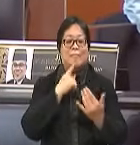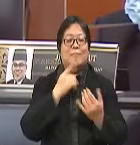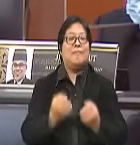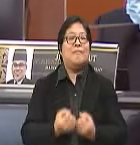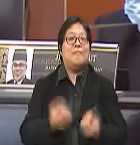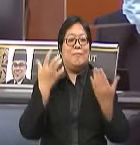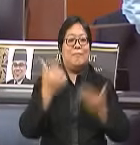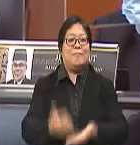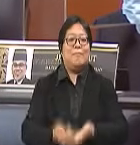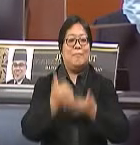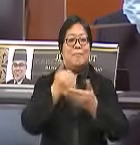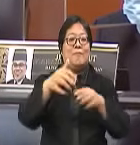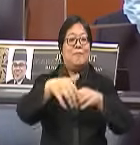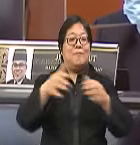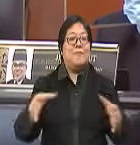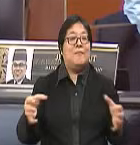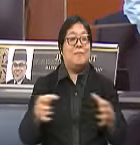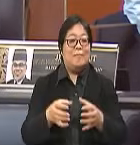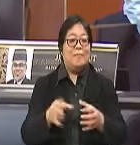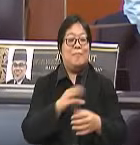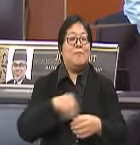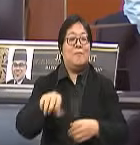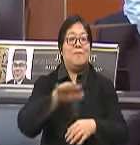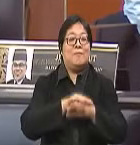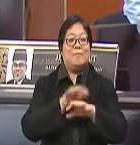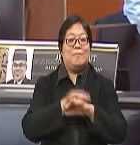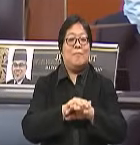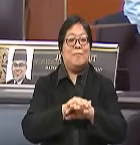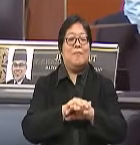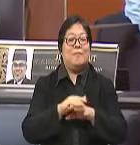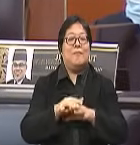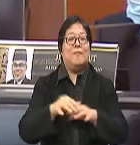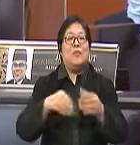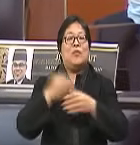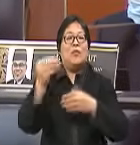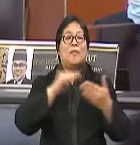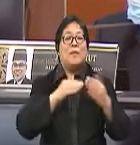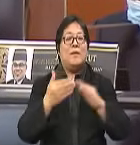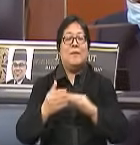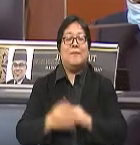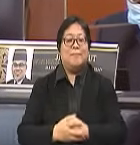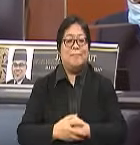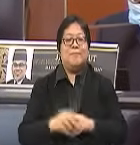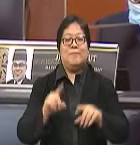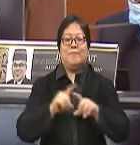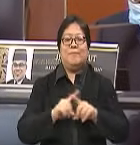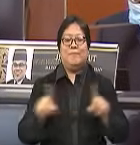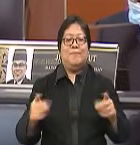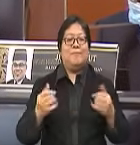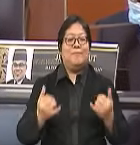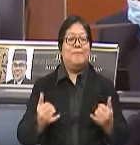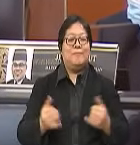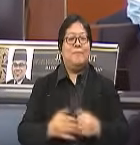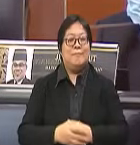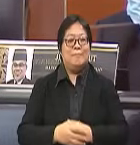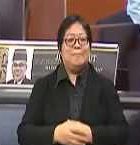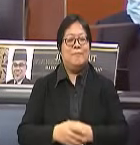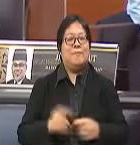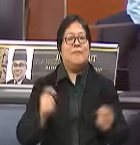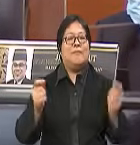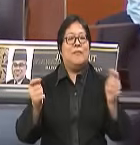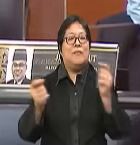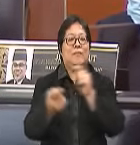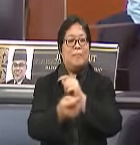menteri membantu pekebun kecil dan ramai lagi dikuasai kekuasaan luar Bandar namun hari ini kayaknya telah